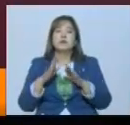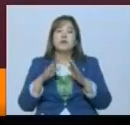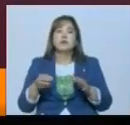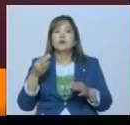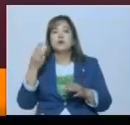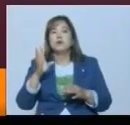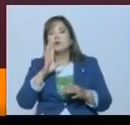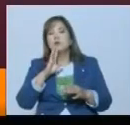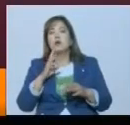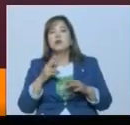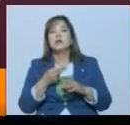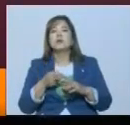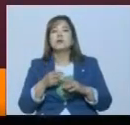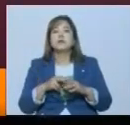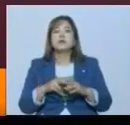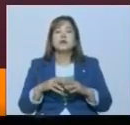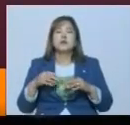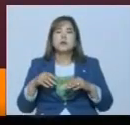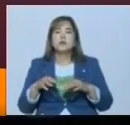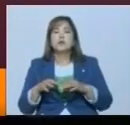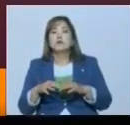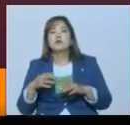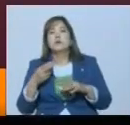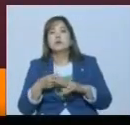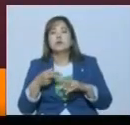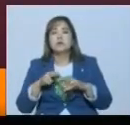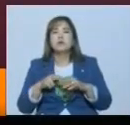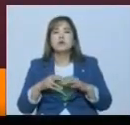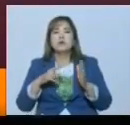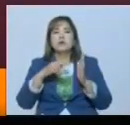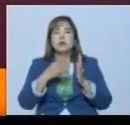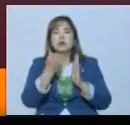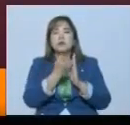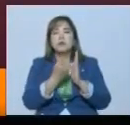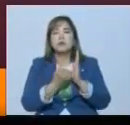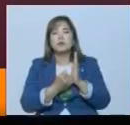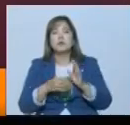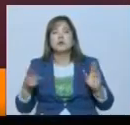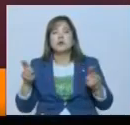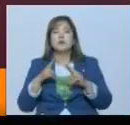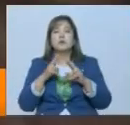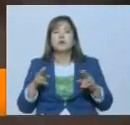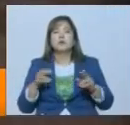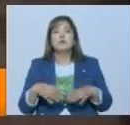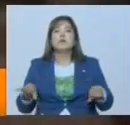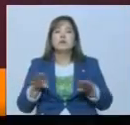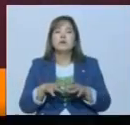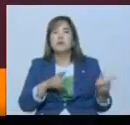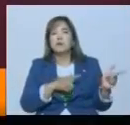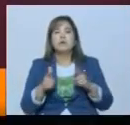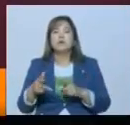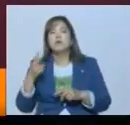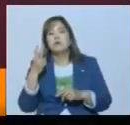а также исполнил песню «Шигенің Ариясы». Поскольку это был запланированный концерт, мы вместе с оркестром репетировали два раза в неделю.